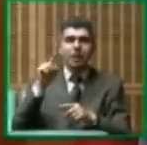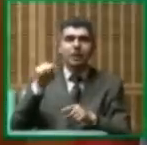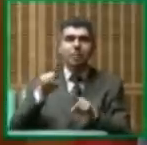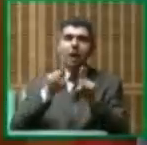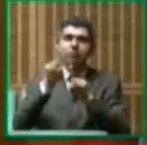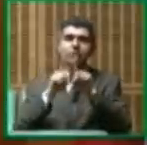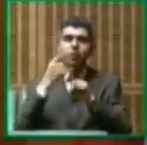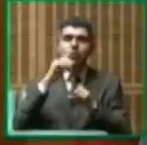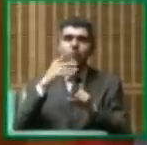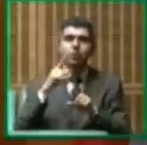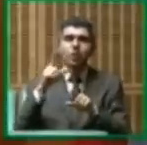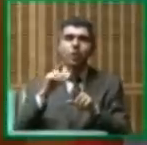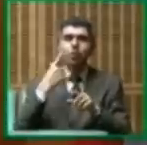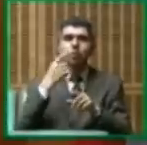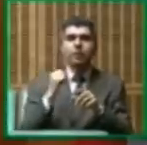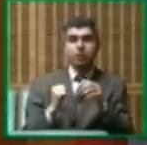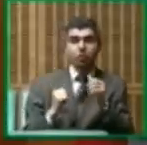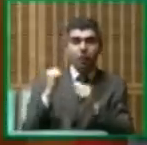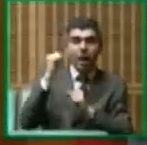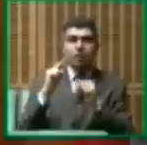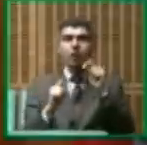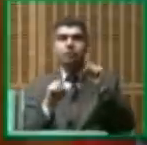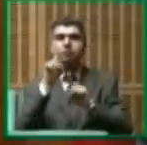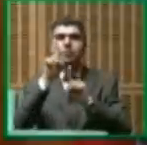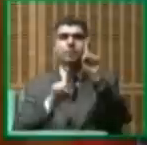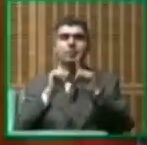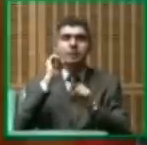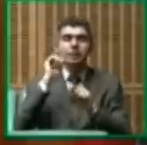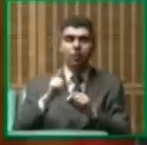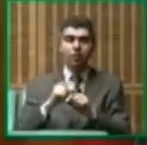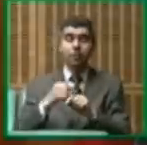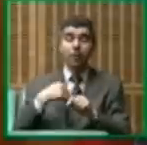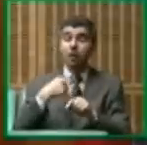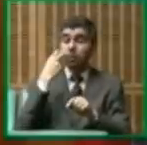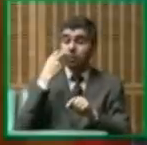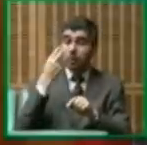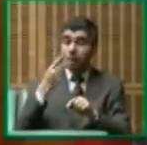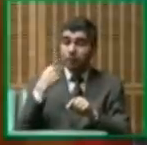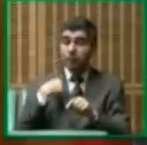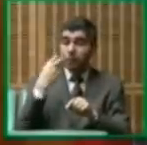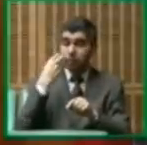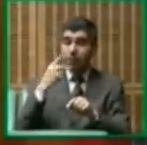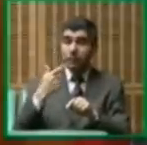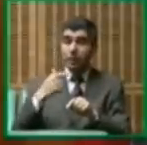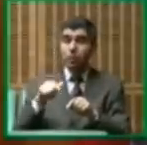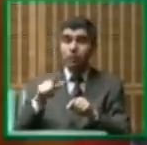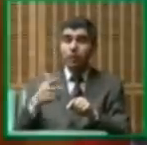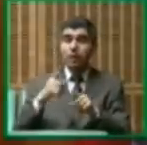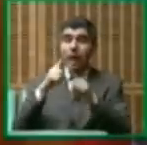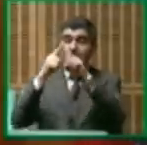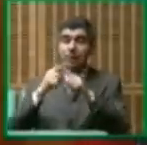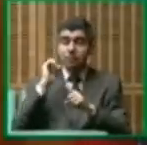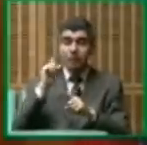الإحصاء مصغر من أجل الاختبار. من الأمور اللي وقفت عليها هذه العملية التجريبية الاستطلاعية